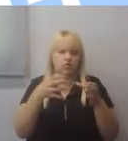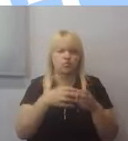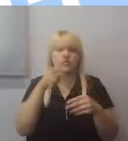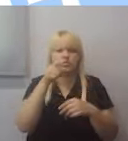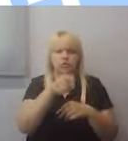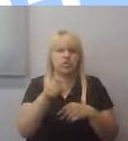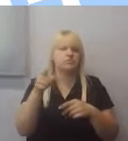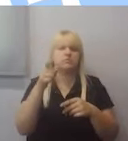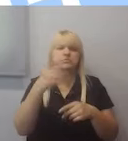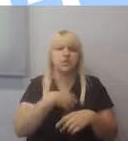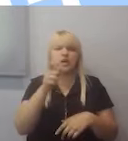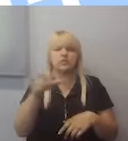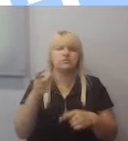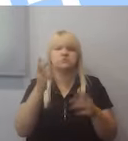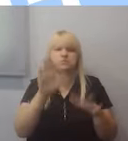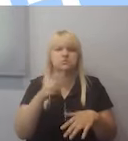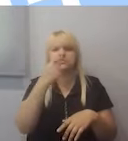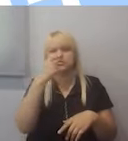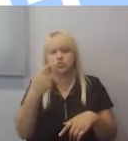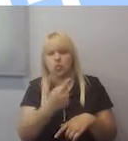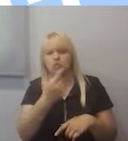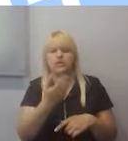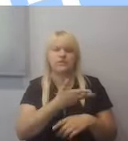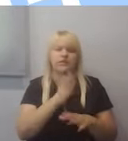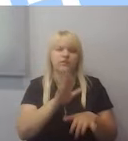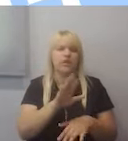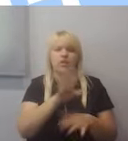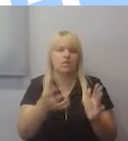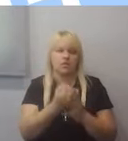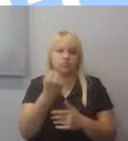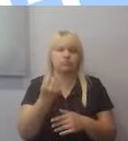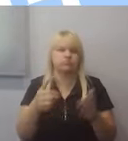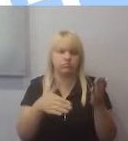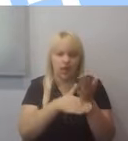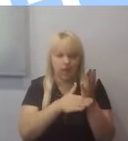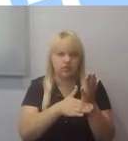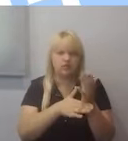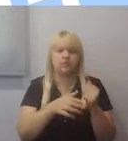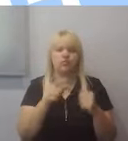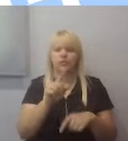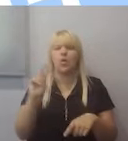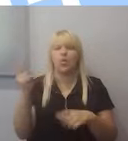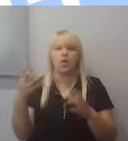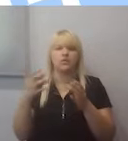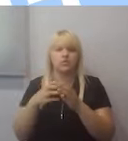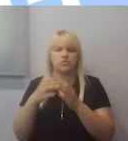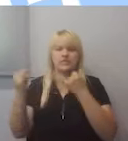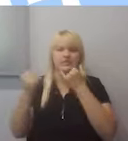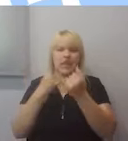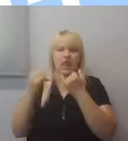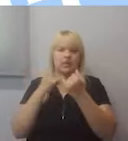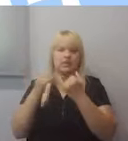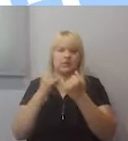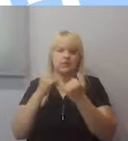palicis dzīvot stundu ja viņi nesaņems palīdzību un otrā grupa dzeltenie pacienti šeit